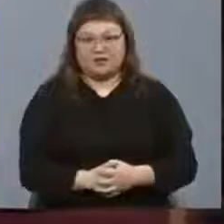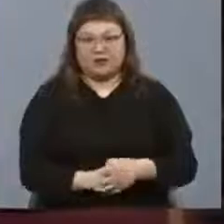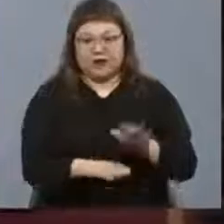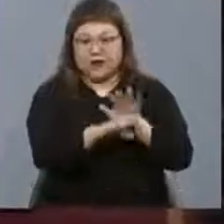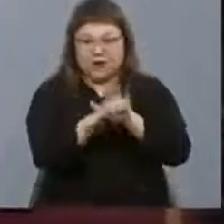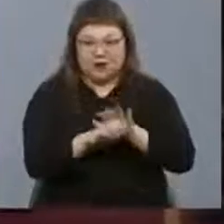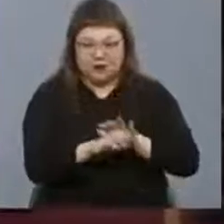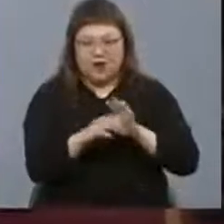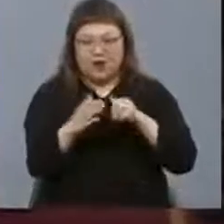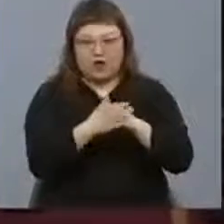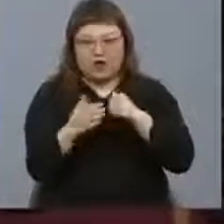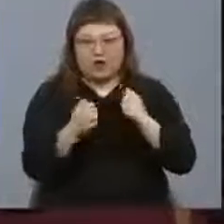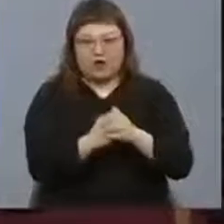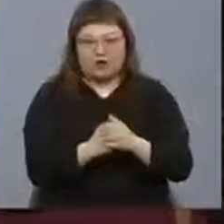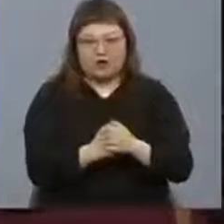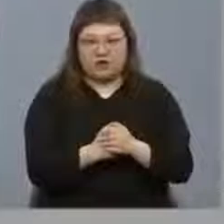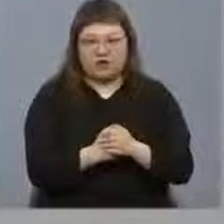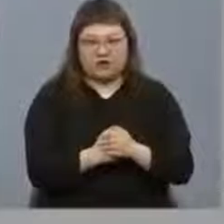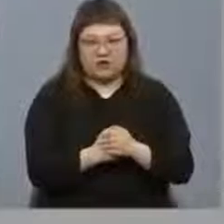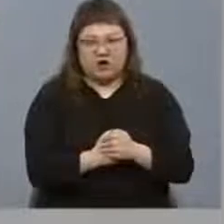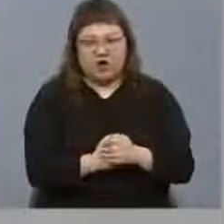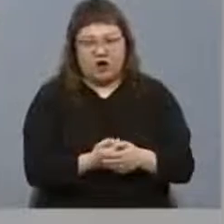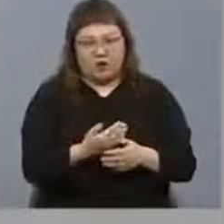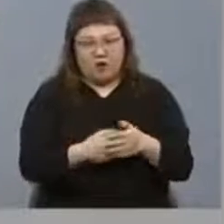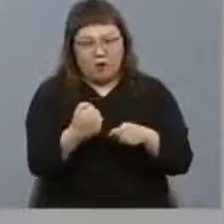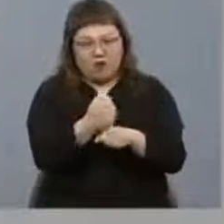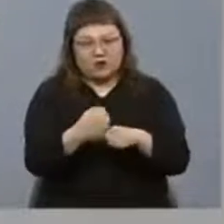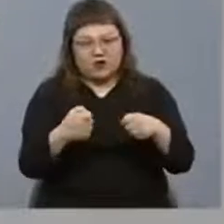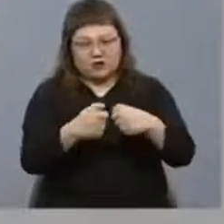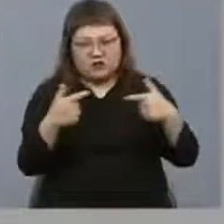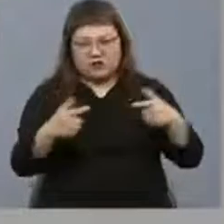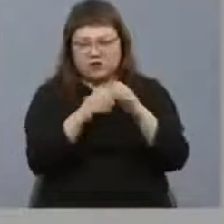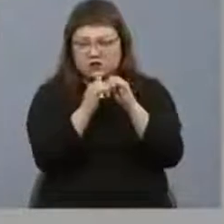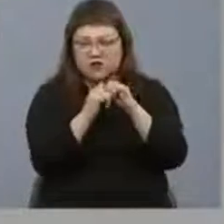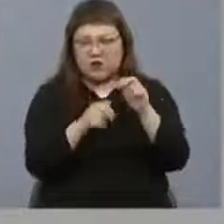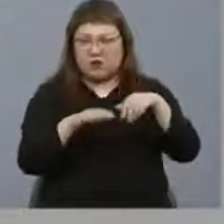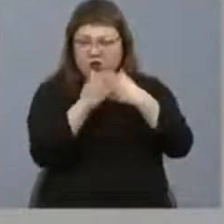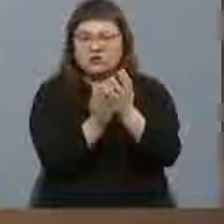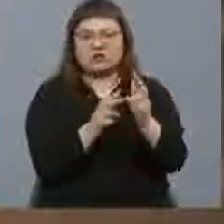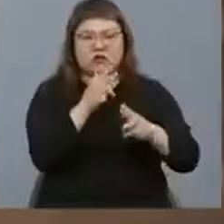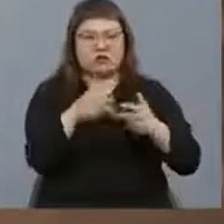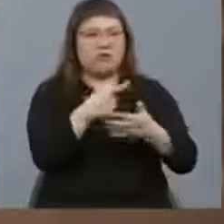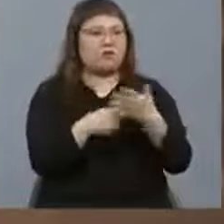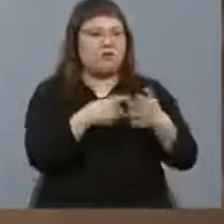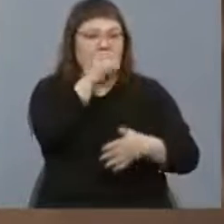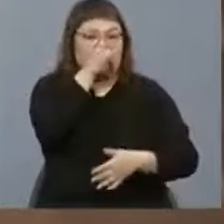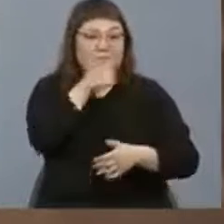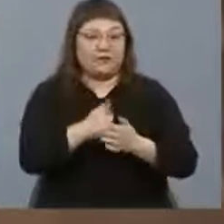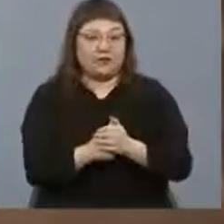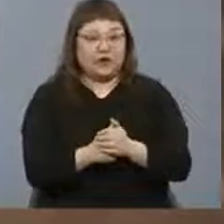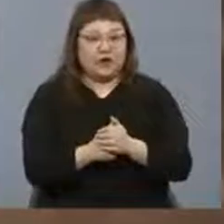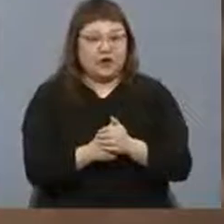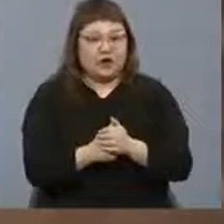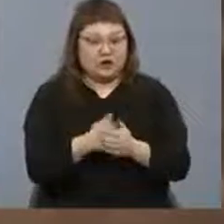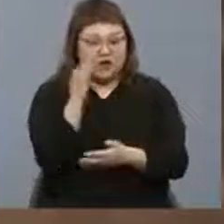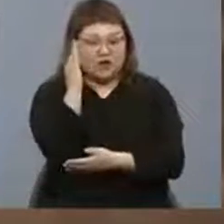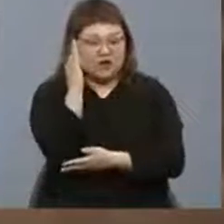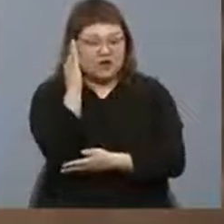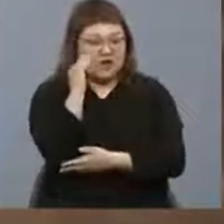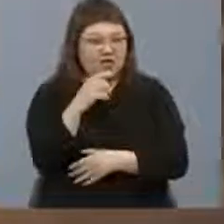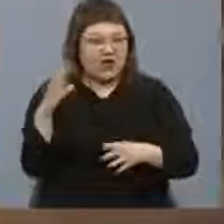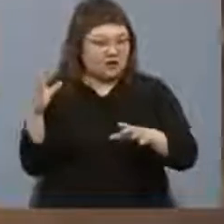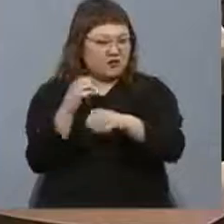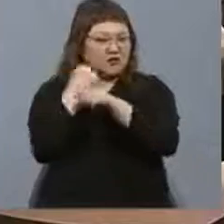코로나19 때문에 포장이 늘어난 요식업계는 물론 모든 산업에 혼란을 불러온다는 겁니다. 특히 의견 수렴도 없었다며